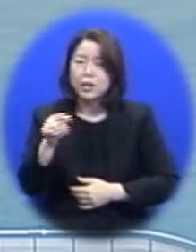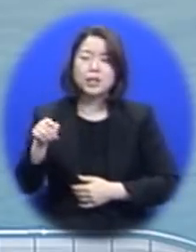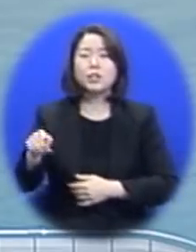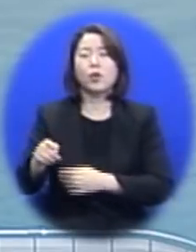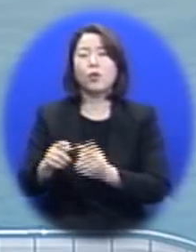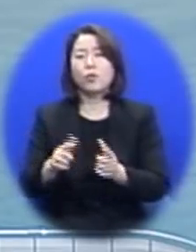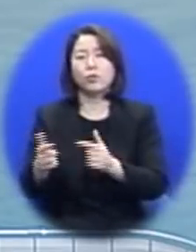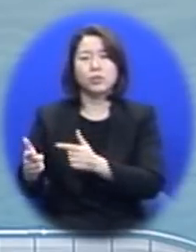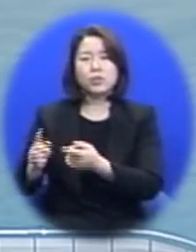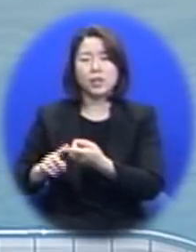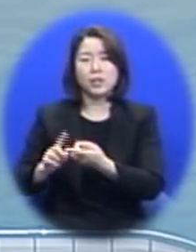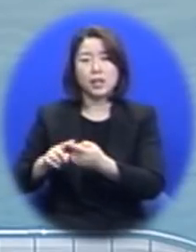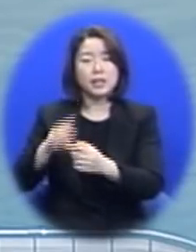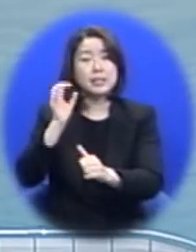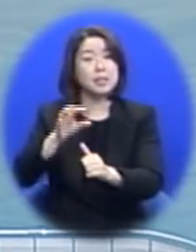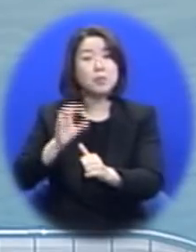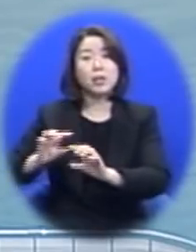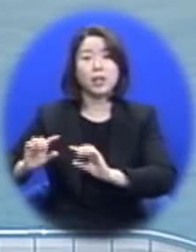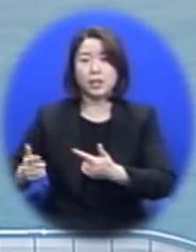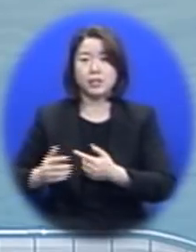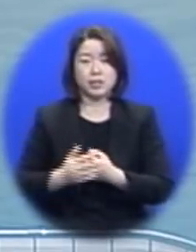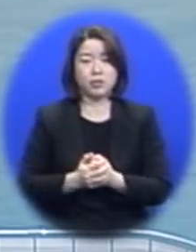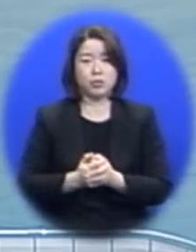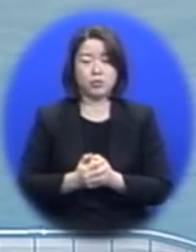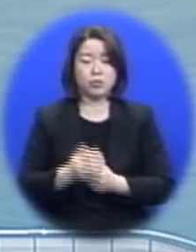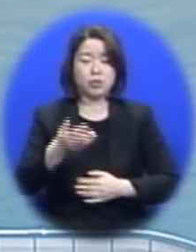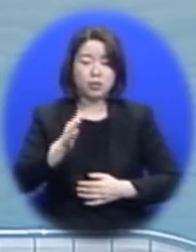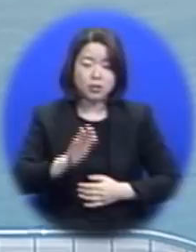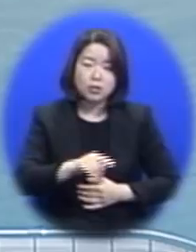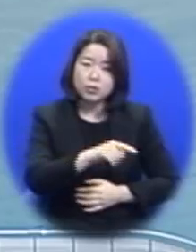교회 안에서 굉장히 신앙생활 잘하는 사람들,